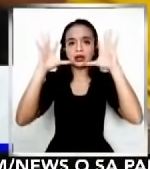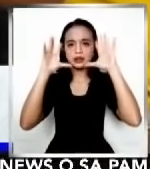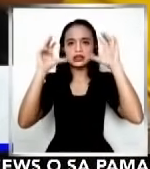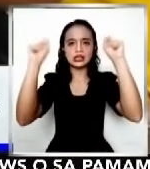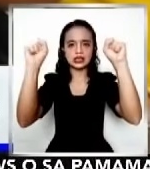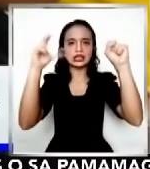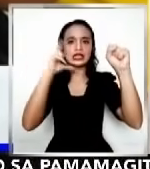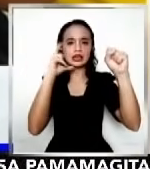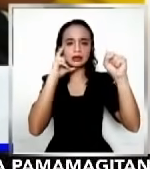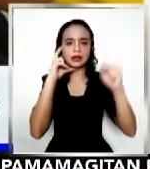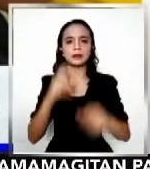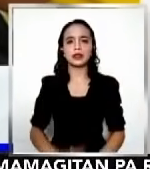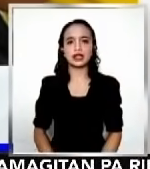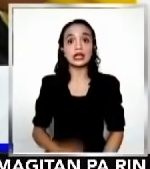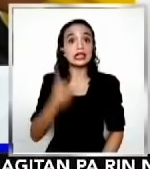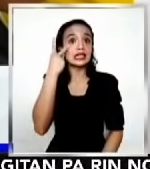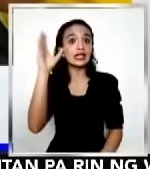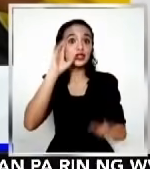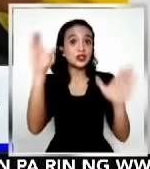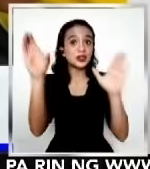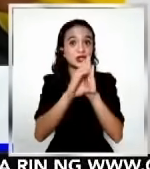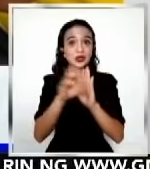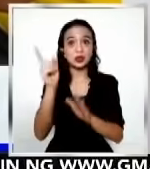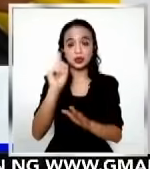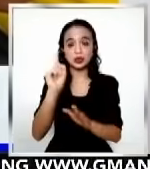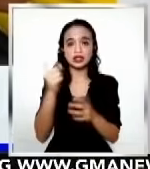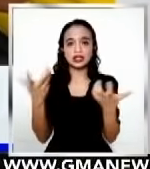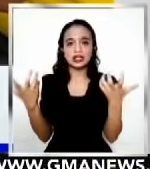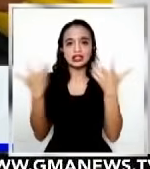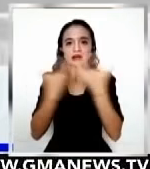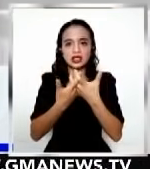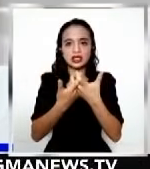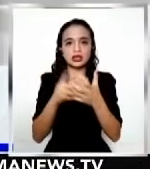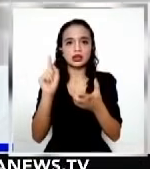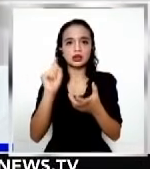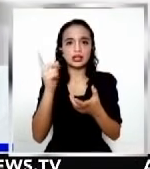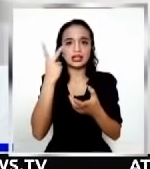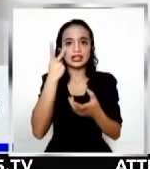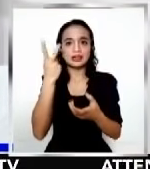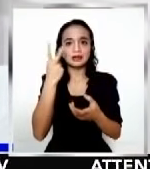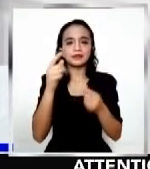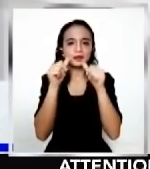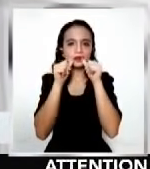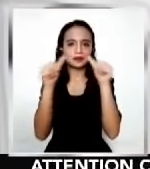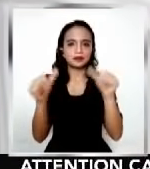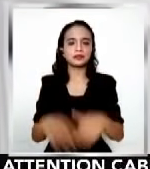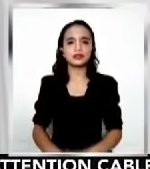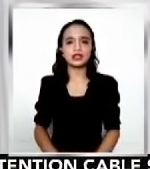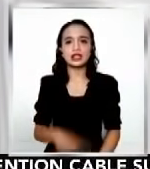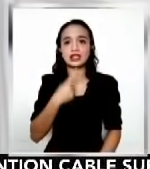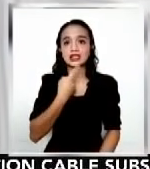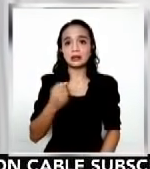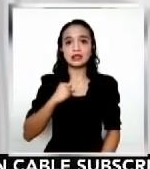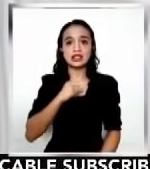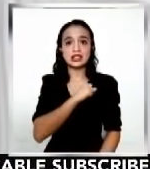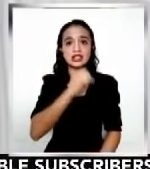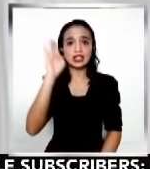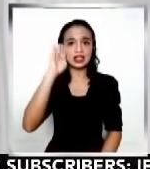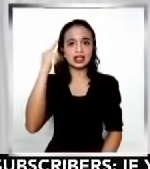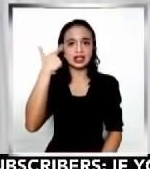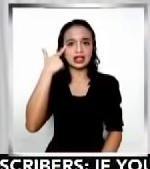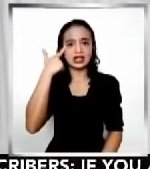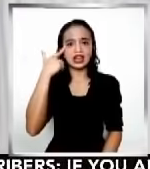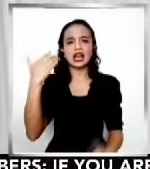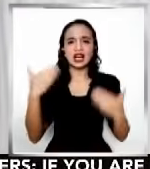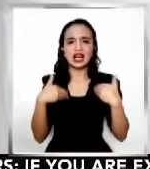sa larawan ang periodiko na akma sa headline ng naturang pahayagan kahapon. Hirit ni Go sa anyay, may masamang hangarin, huwag daw